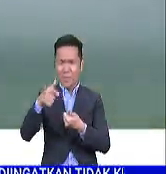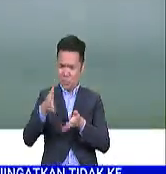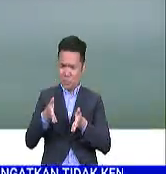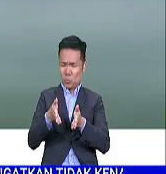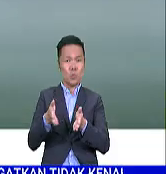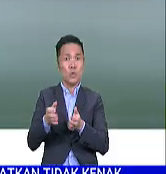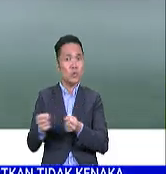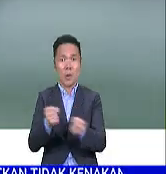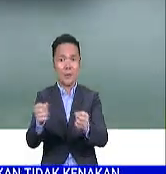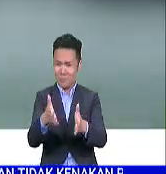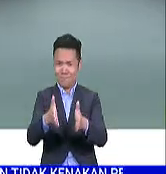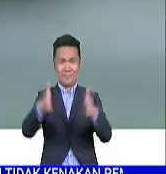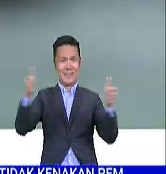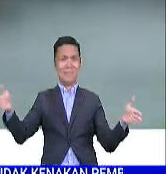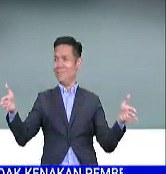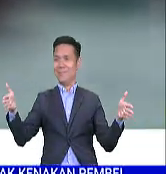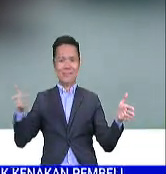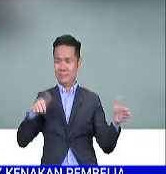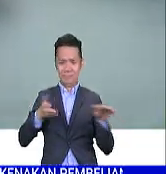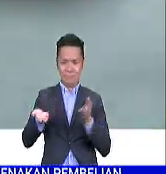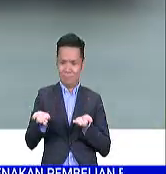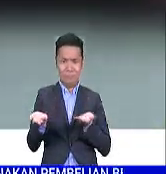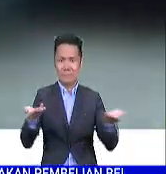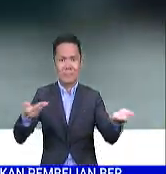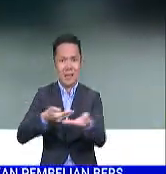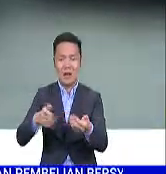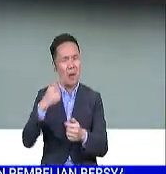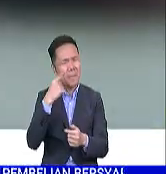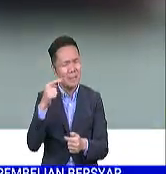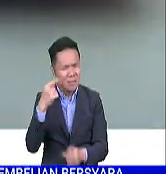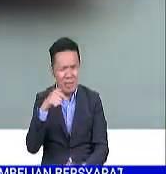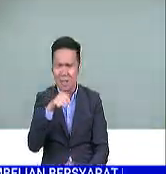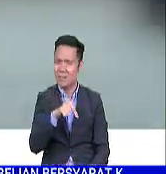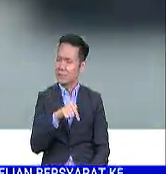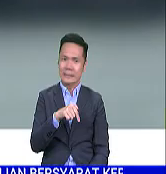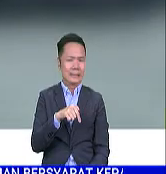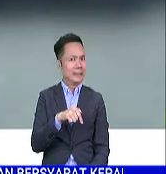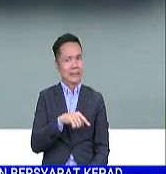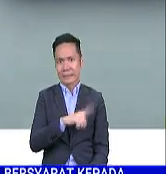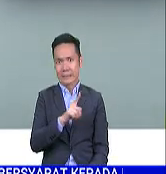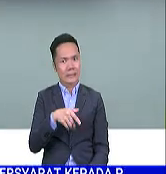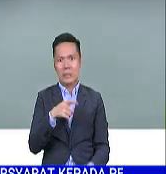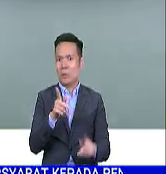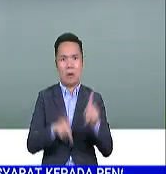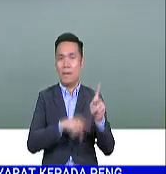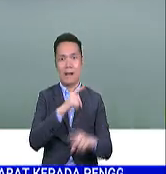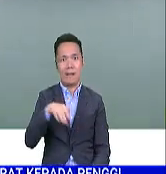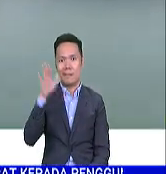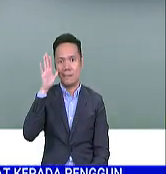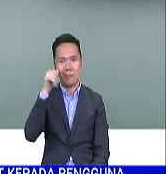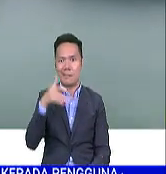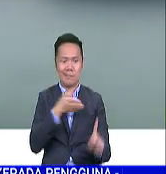adalah luas dan kejadian seumpama itu akan menimbulkan persepsi negatif pelancong terhadap ketidakpatuhan prosedur operasi